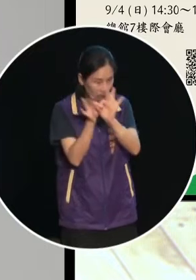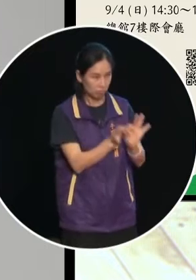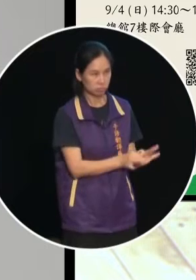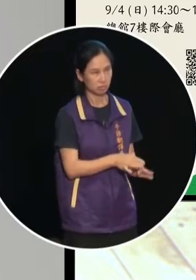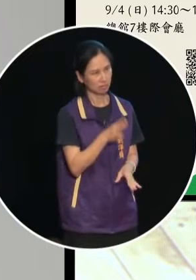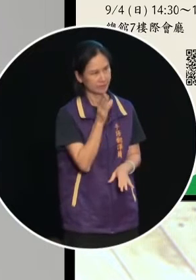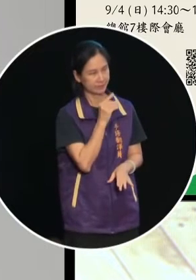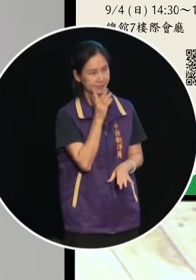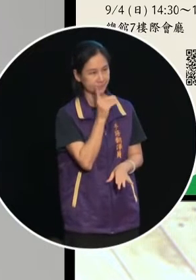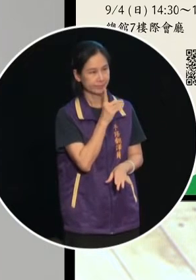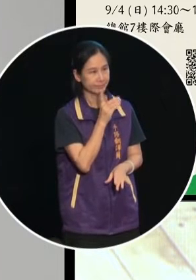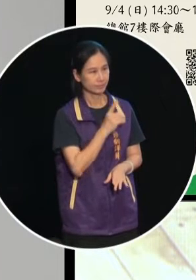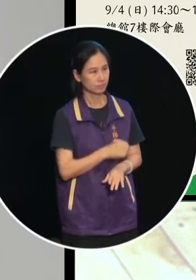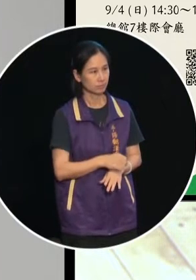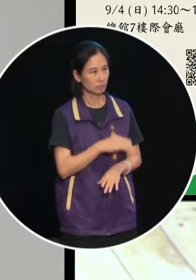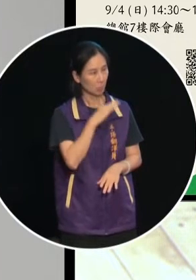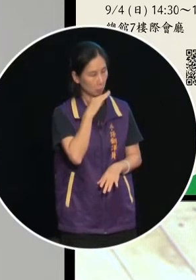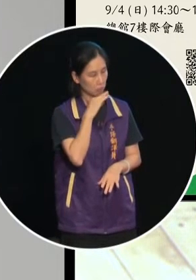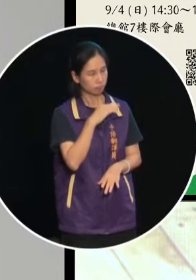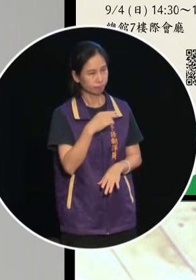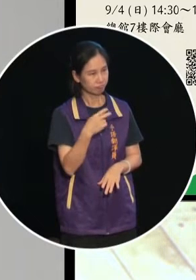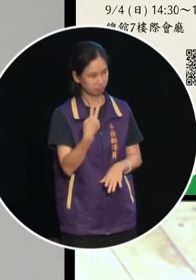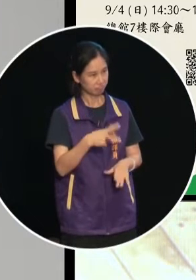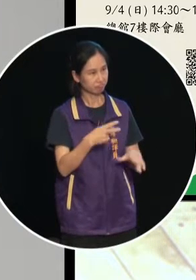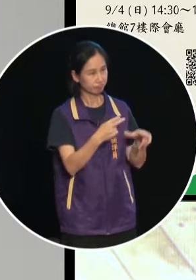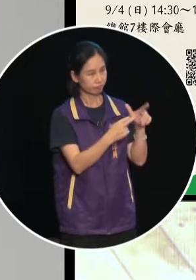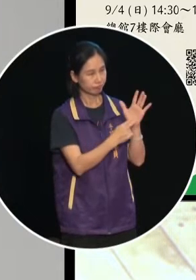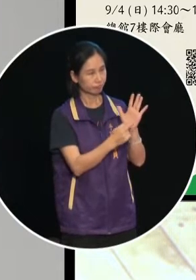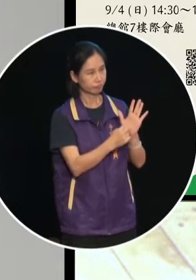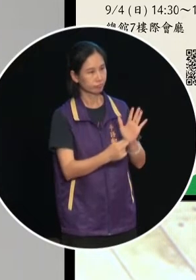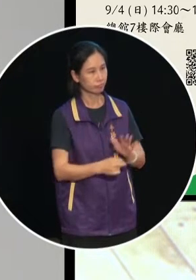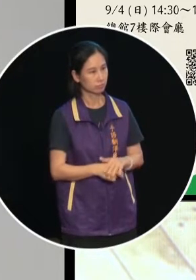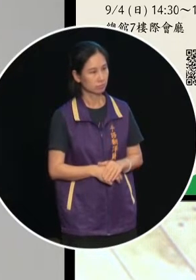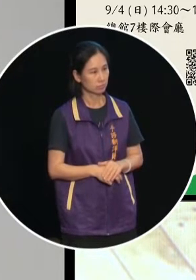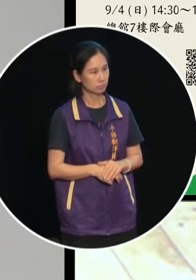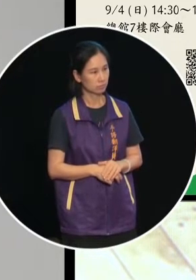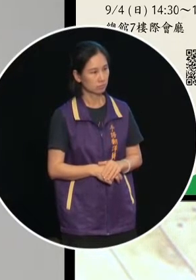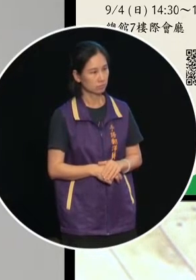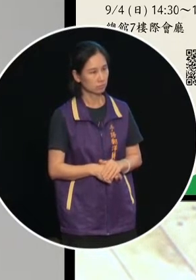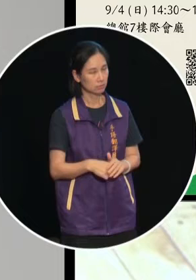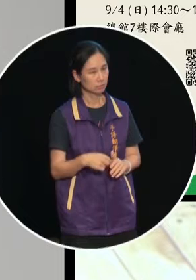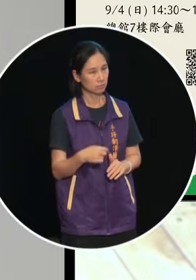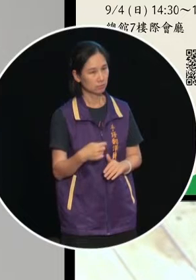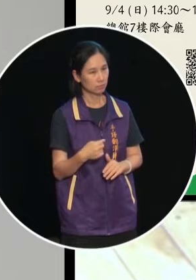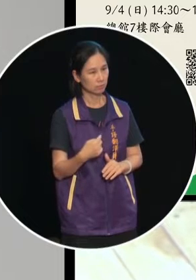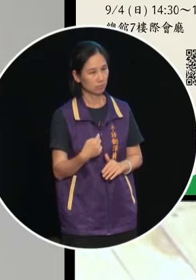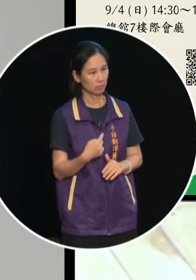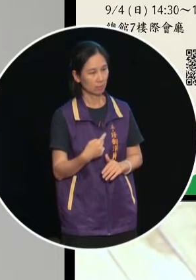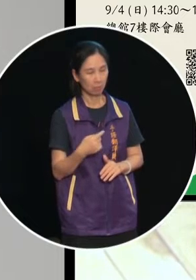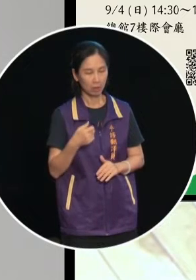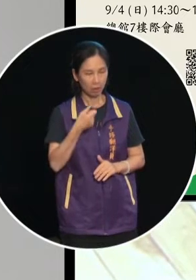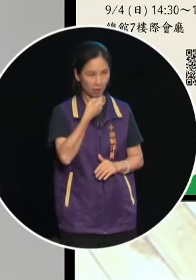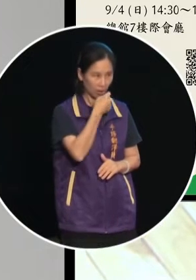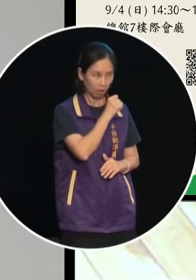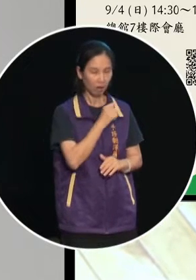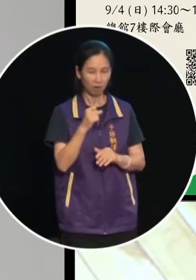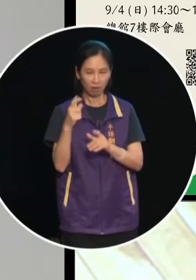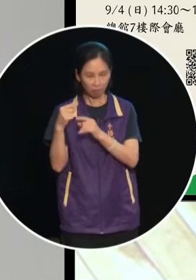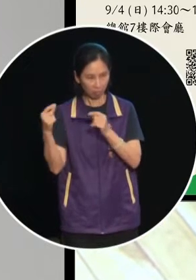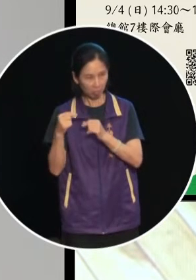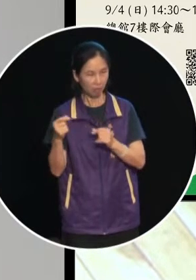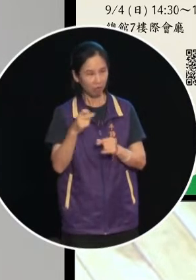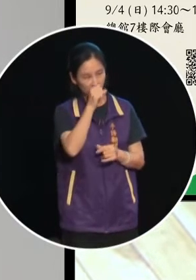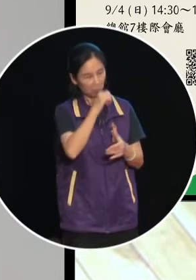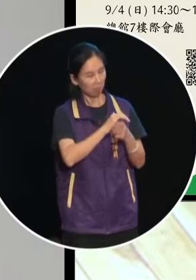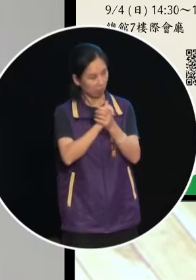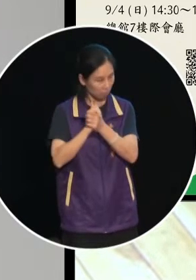为什么会这样？我等一下跟各位解释。但是，就现在的确是我们是进入台日友好、日台友好主流化的时